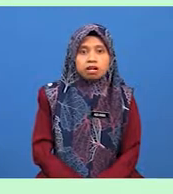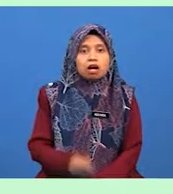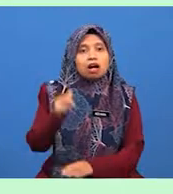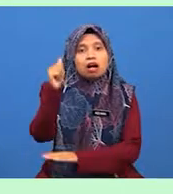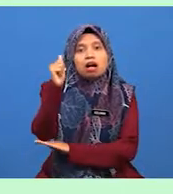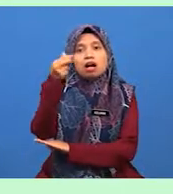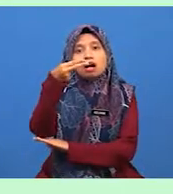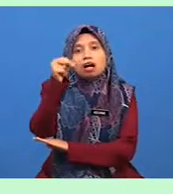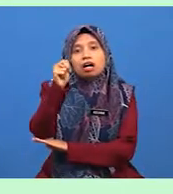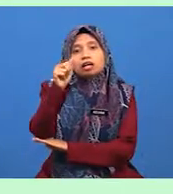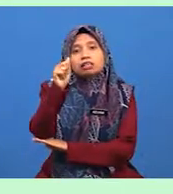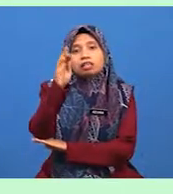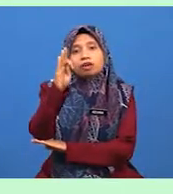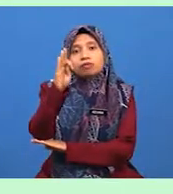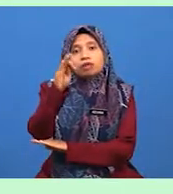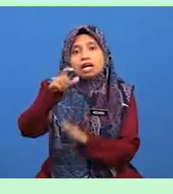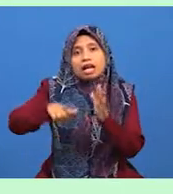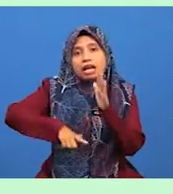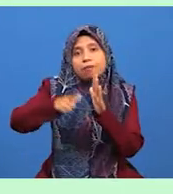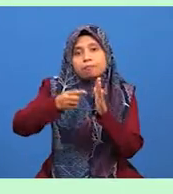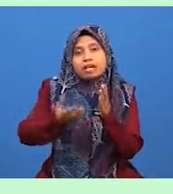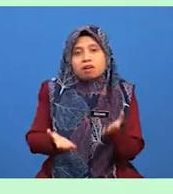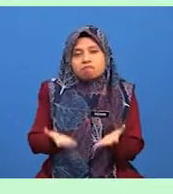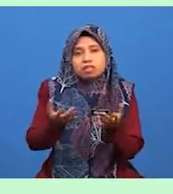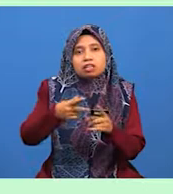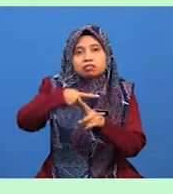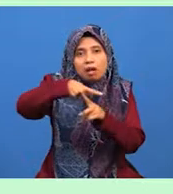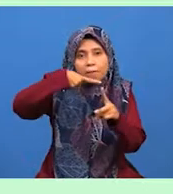Ahnaf lebih berat daripada kakaknya.